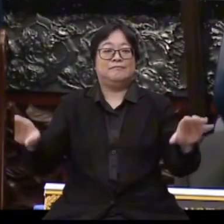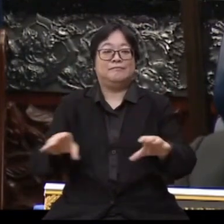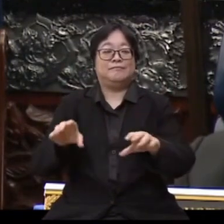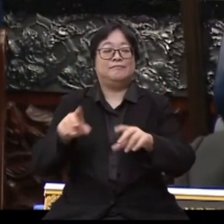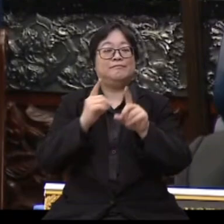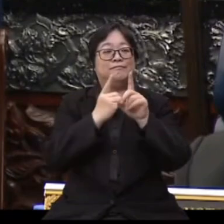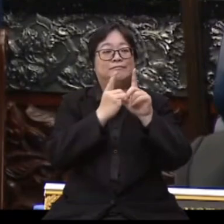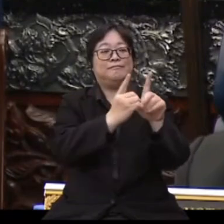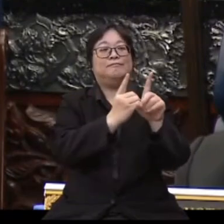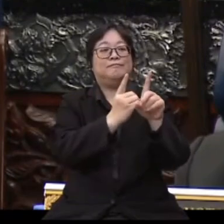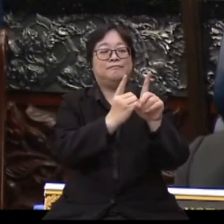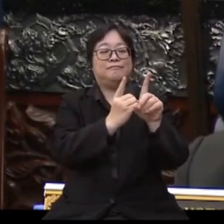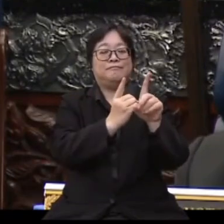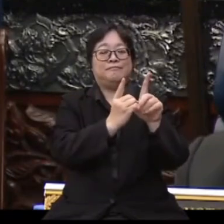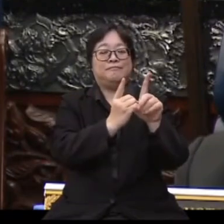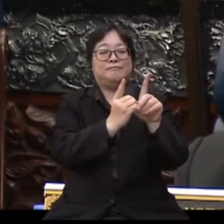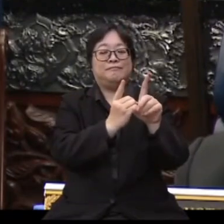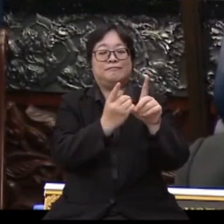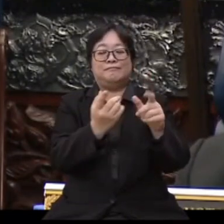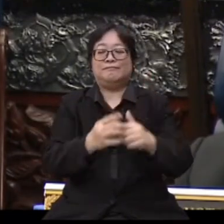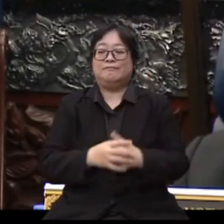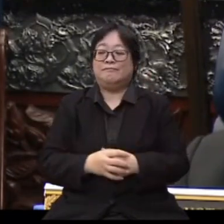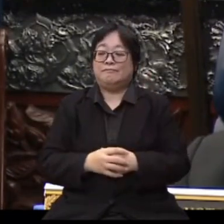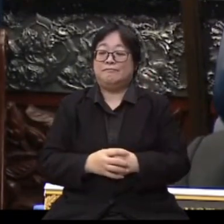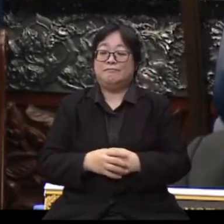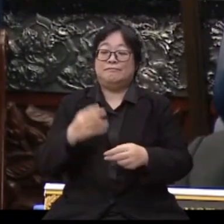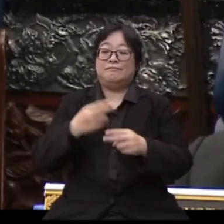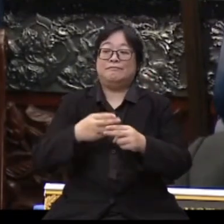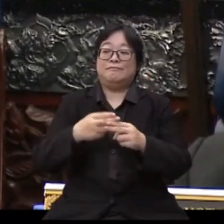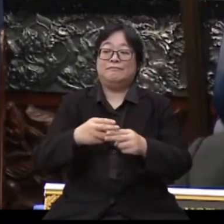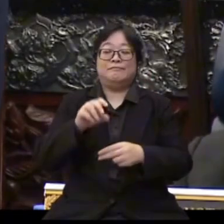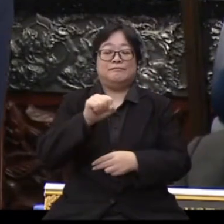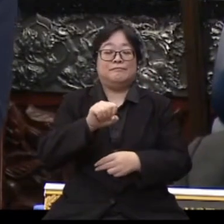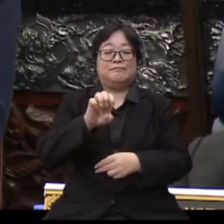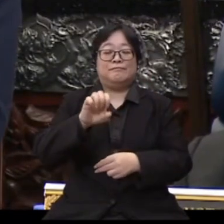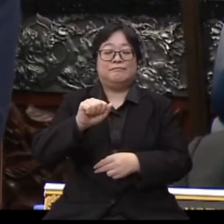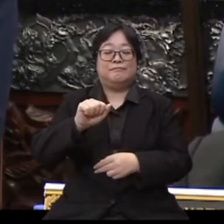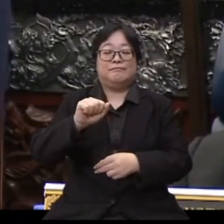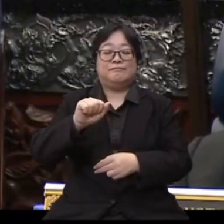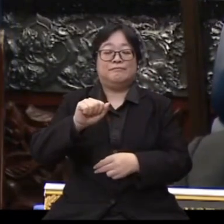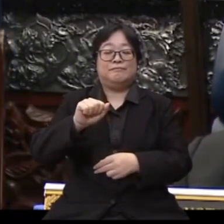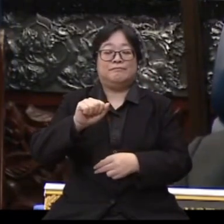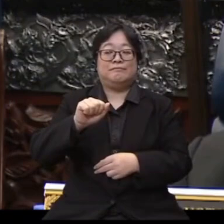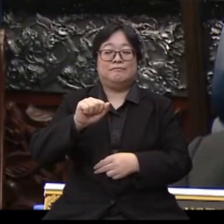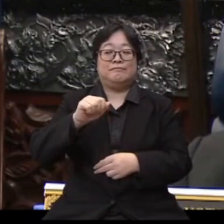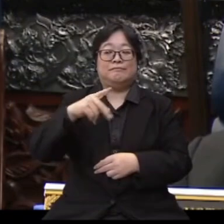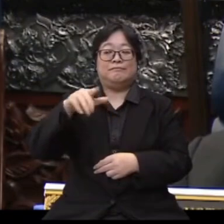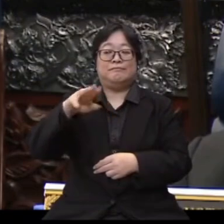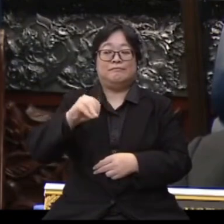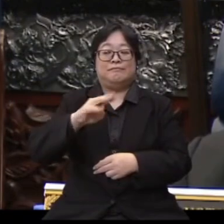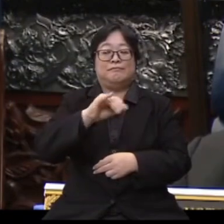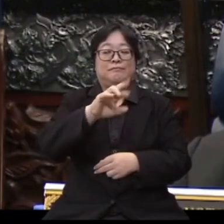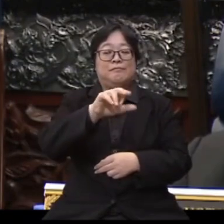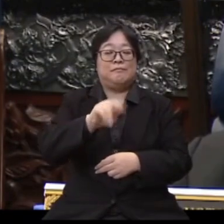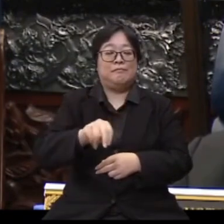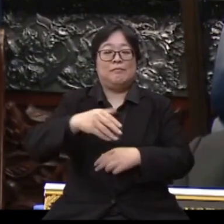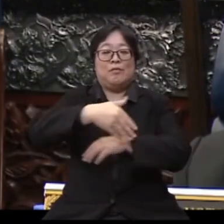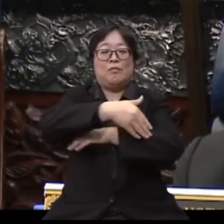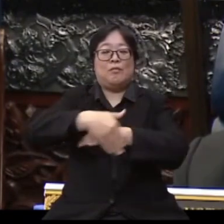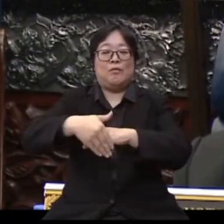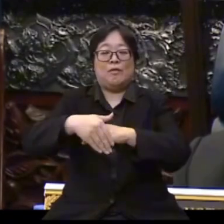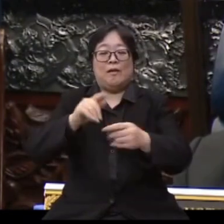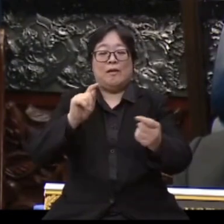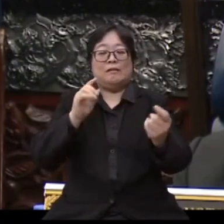melaksanakan pematuhan kepada apa yang dipanggil sebagai CBAM, Carbon Border